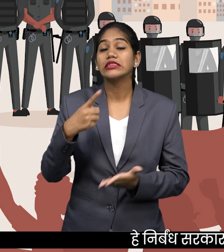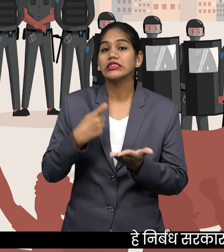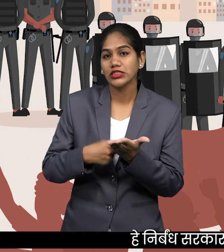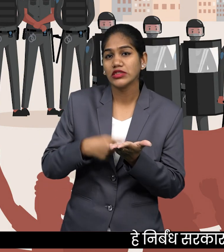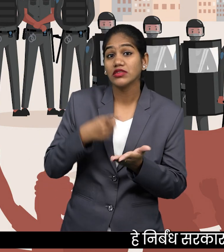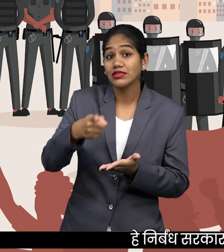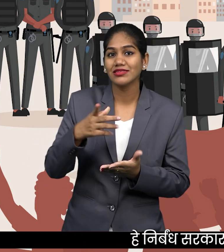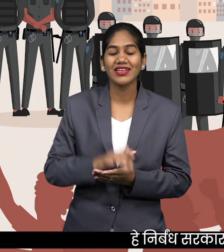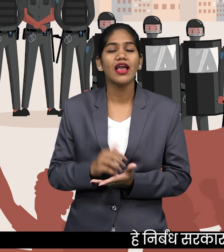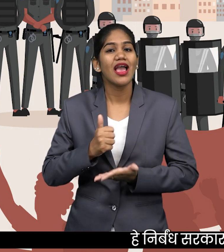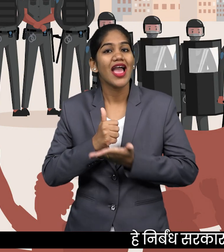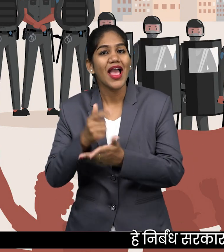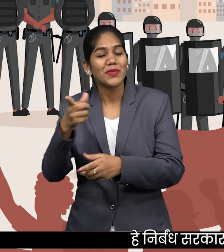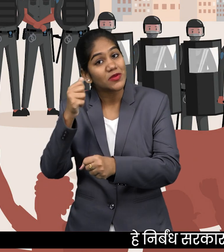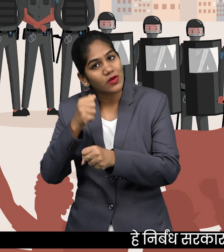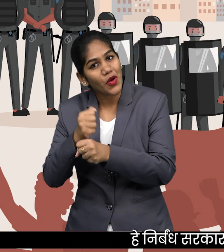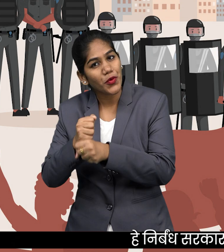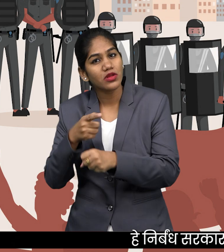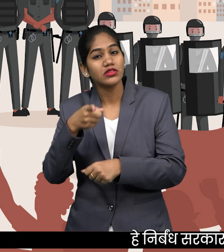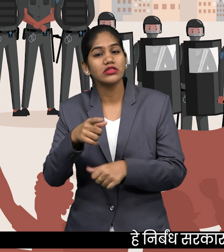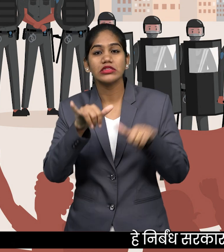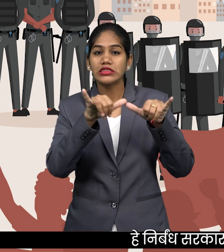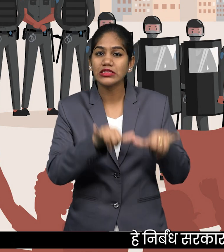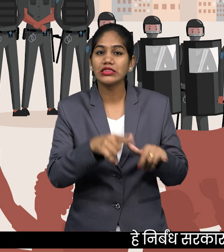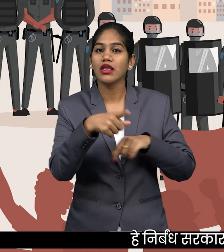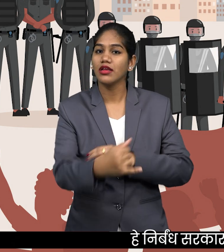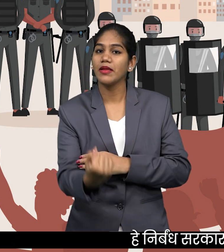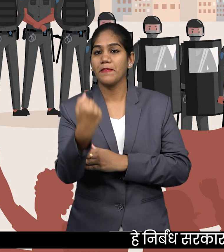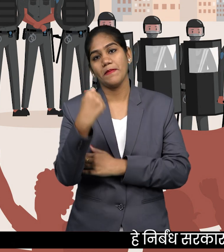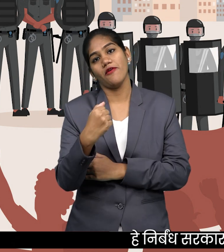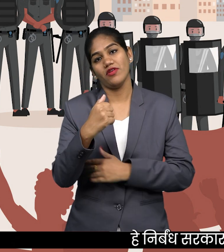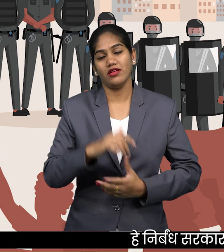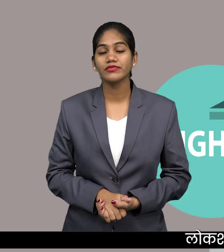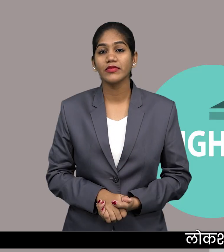हे निर्बंध सरकाराला सत्तेत राहण्यास मदत करतात.